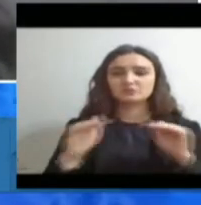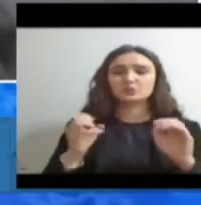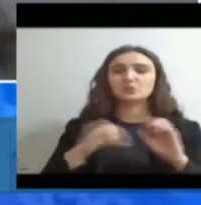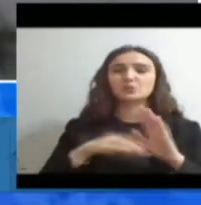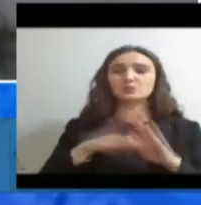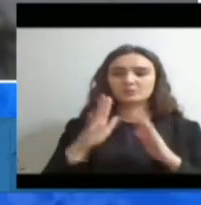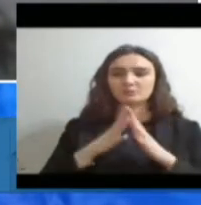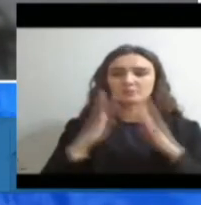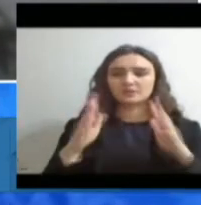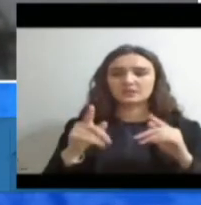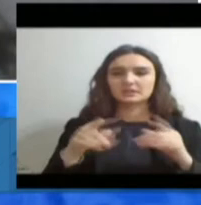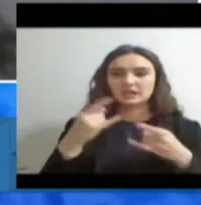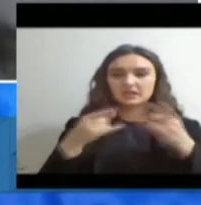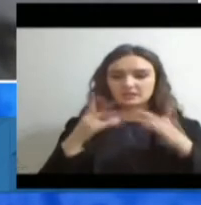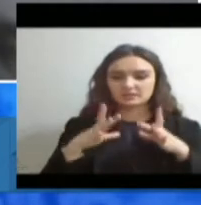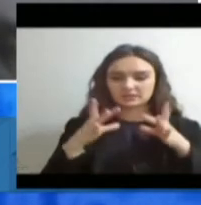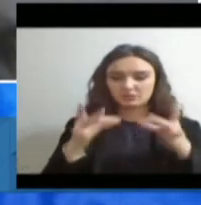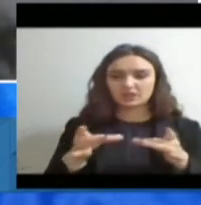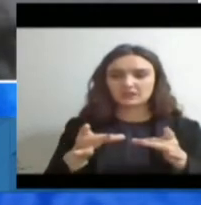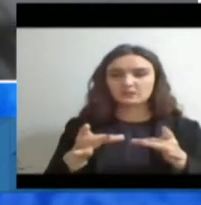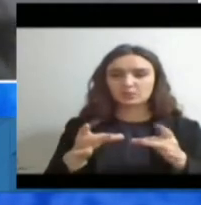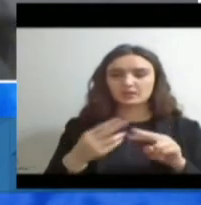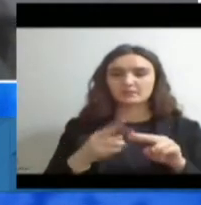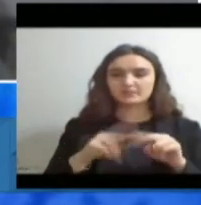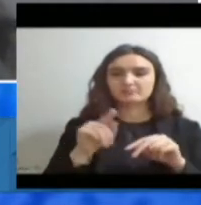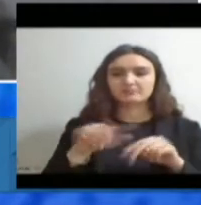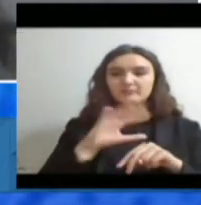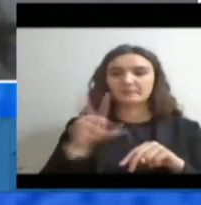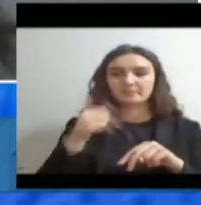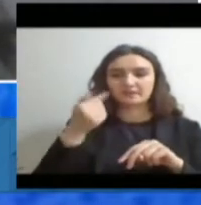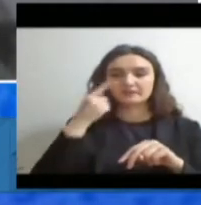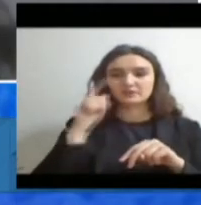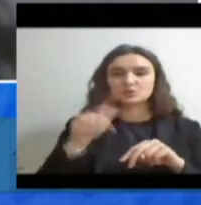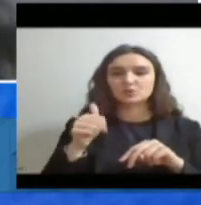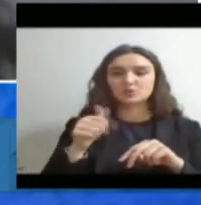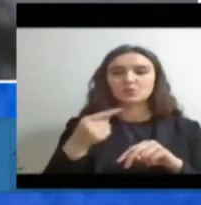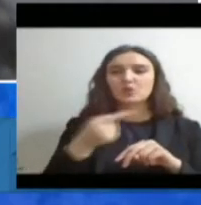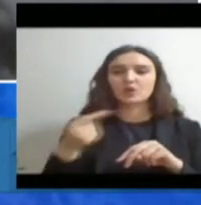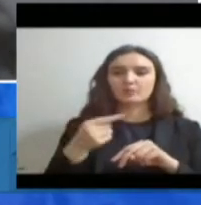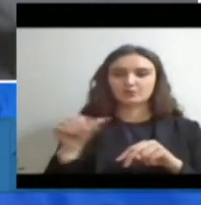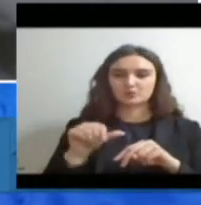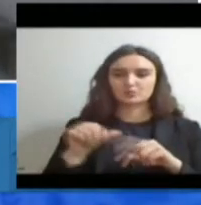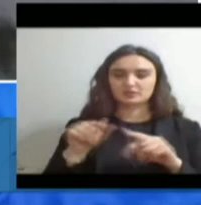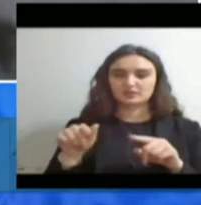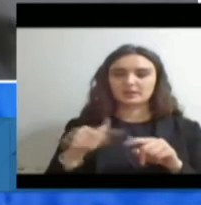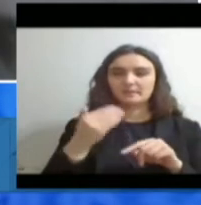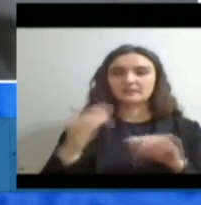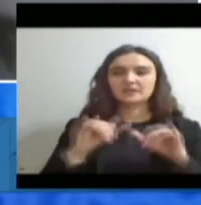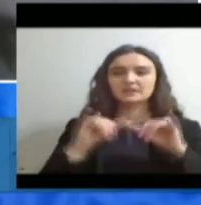გახდნენ ეკრანზე დამოკიდებულები, რაც ყველამ კარგად ვიცით, როგორ უარყოფითად აისახება მათ